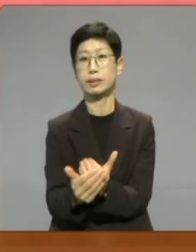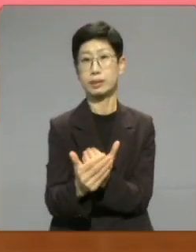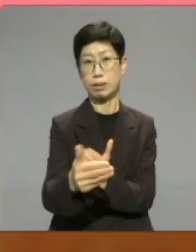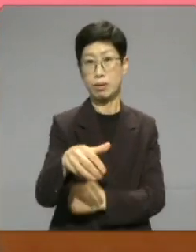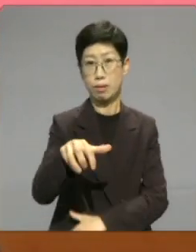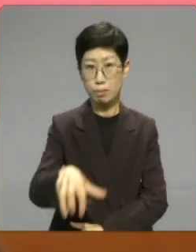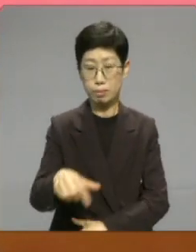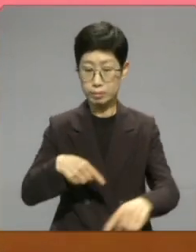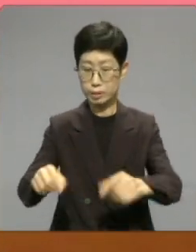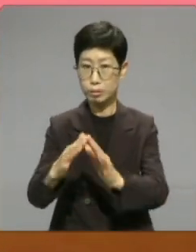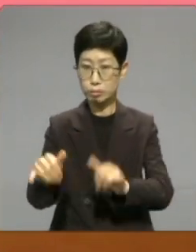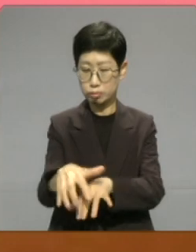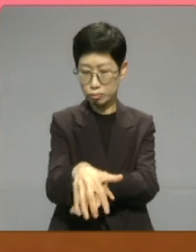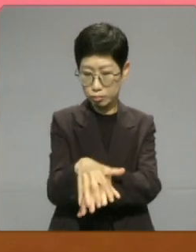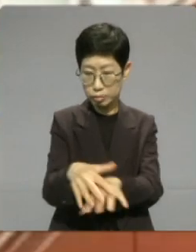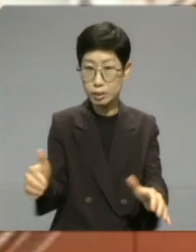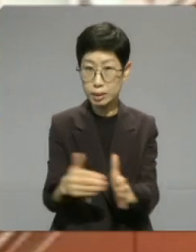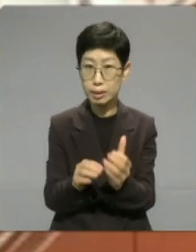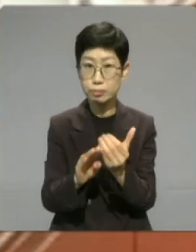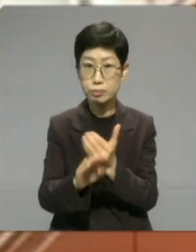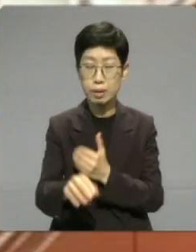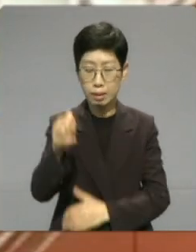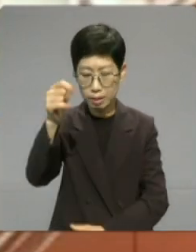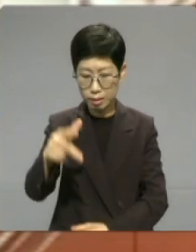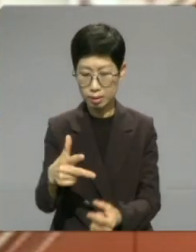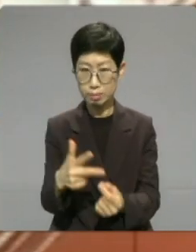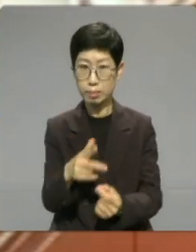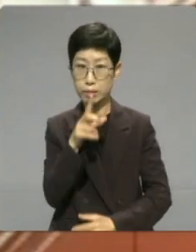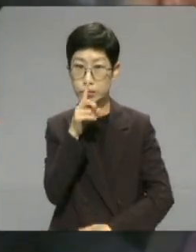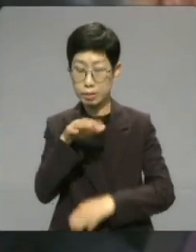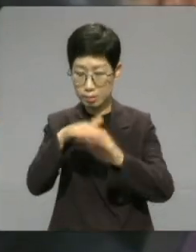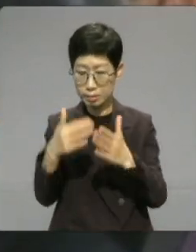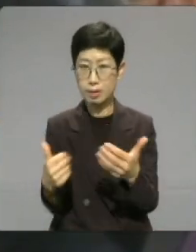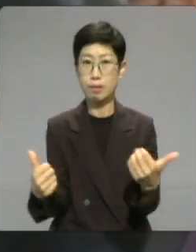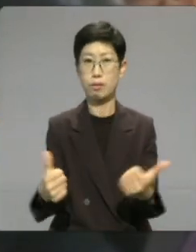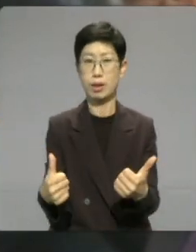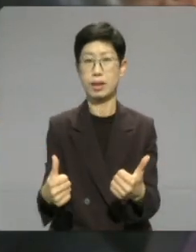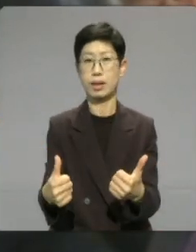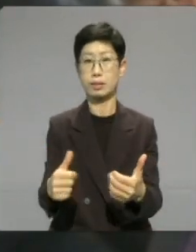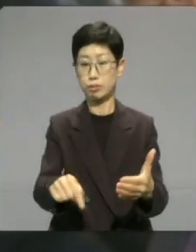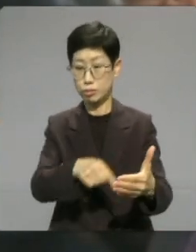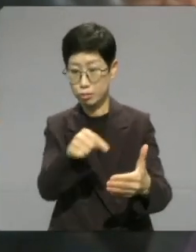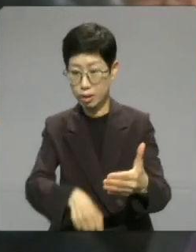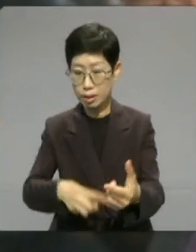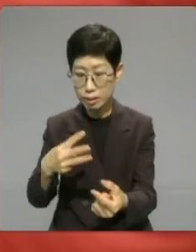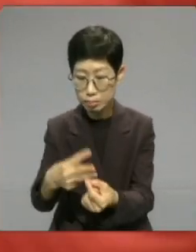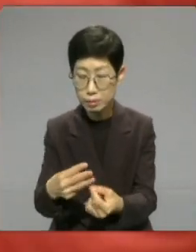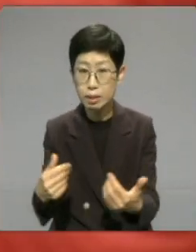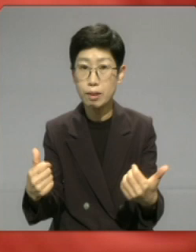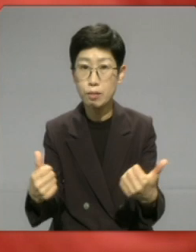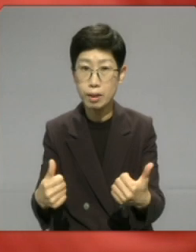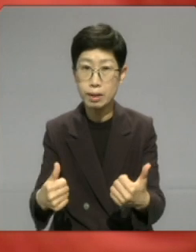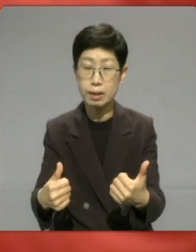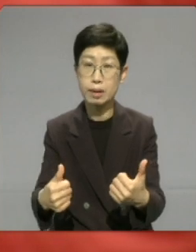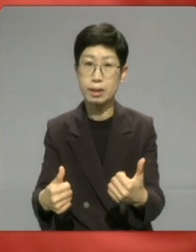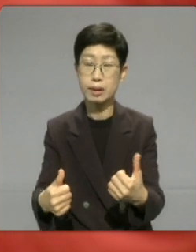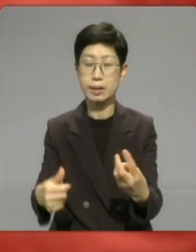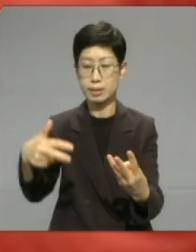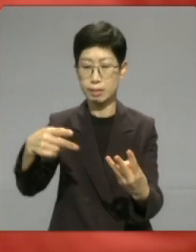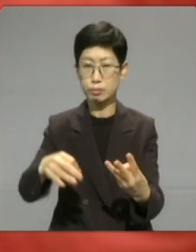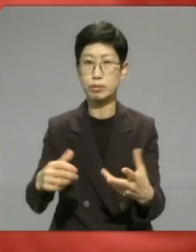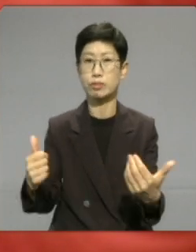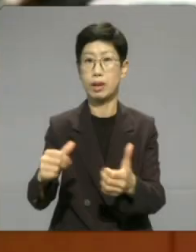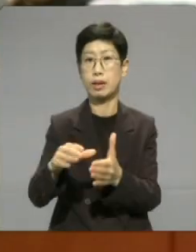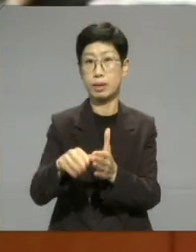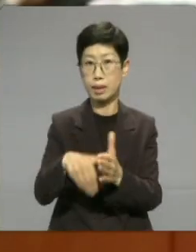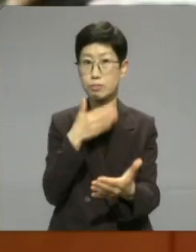지도부를 새로 꾸린 뒤 통상 일곱 차례 중앙위 전체 회의를 소집하는데 세 번째 회의는 회의인 참중 전해 때